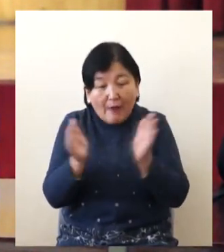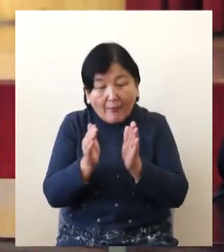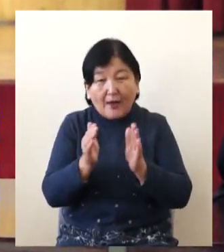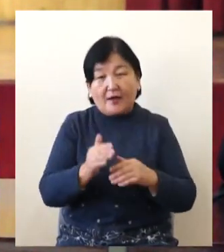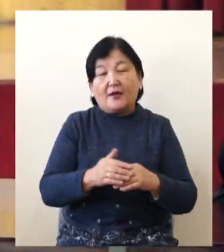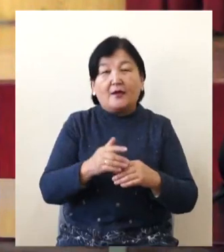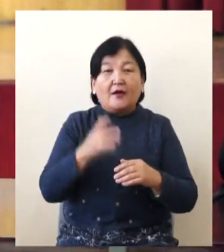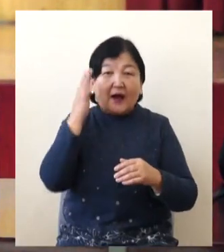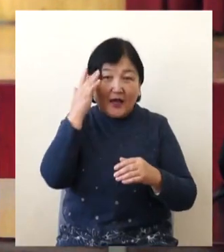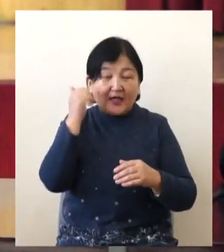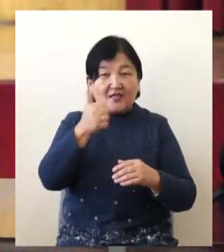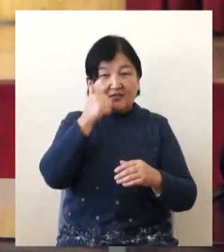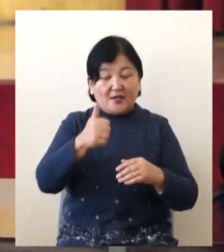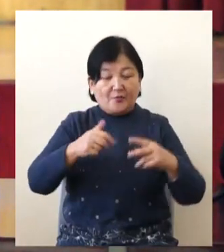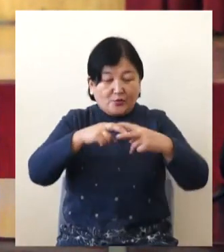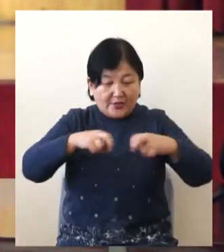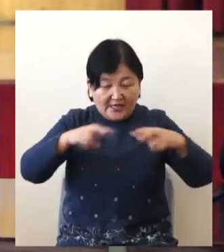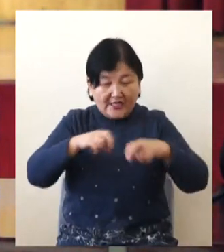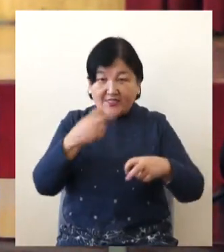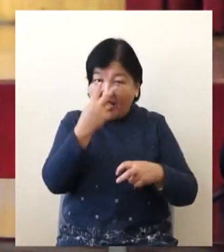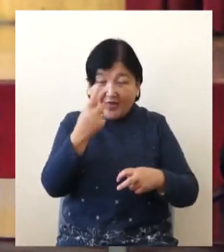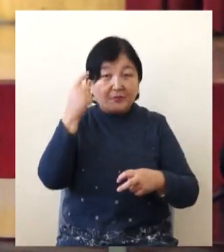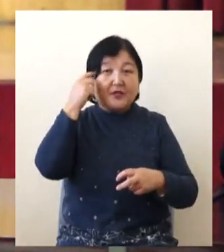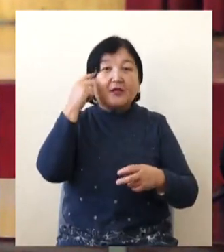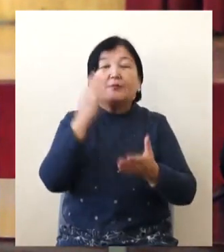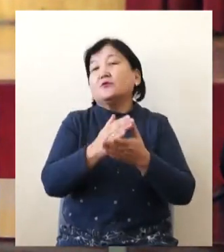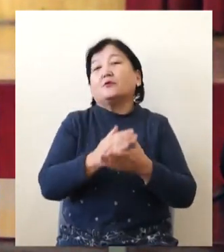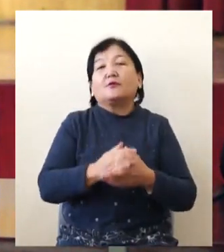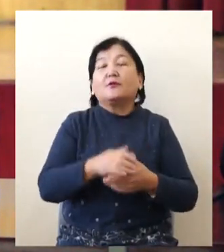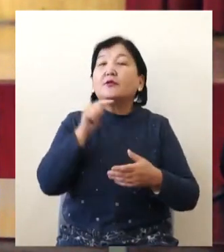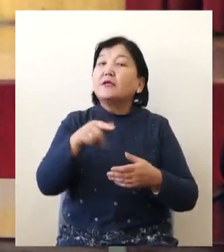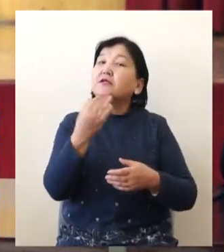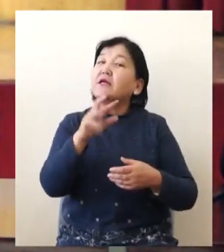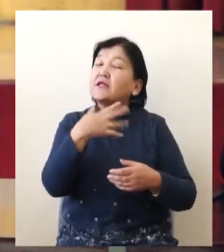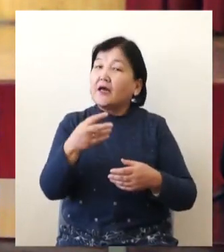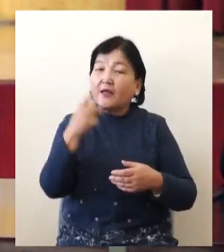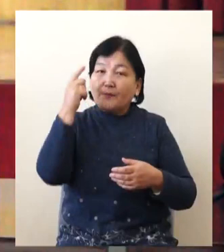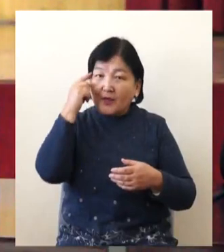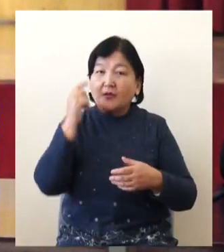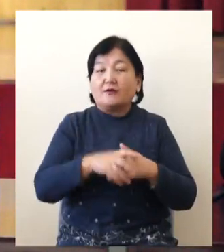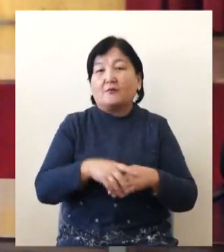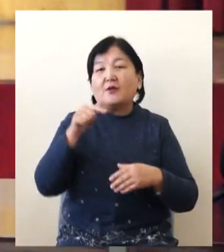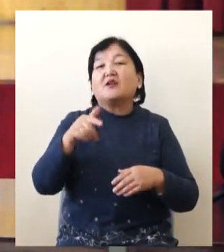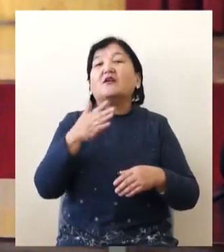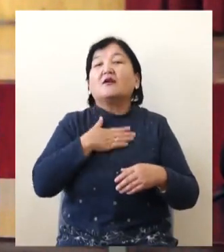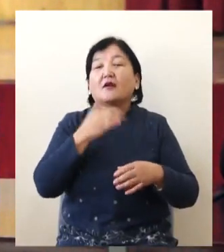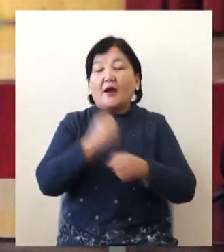хүмүүс. Тэгээд тэрийг ол тогтоогоо шалтгаанаа зас залруулахт л өнөөдөр бидний ажил оршиж байгаа.